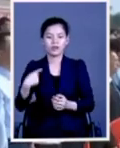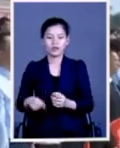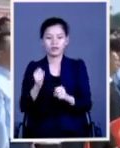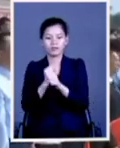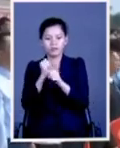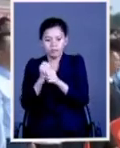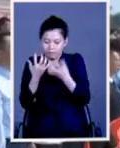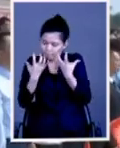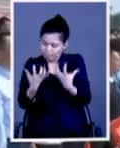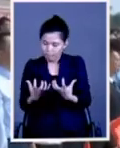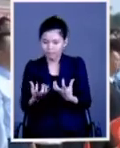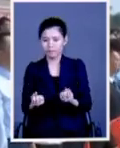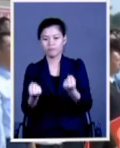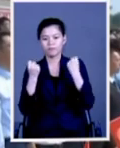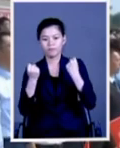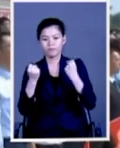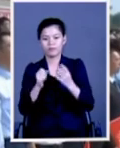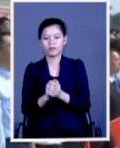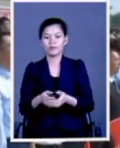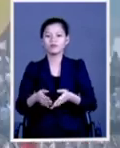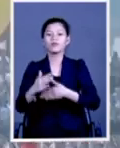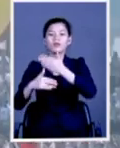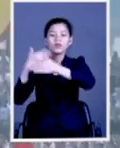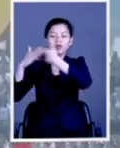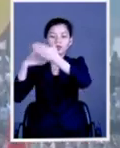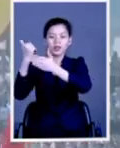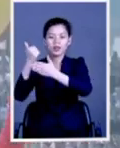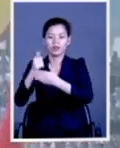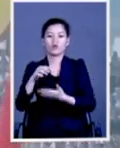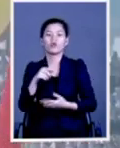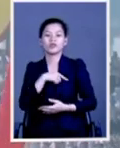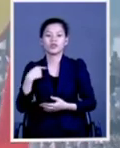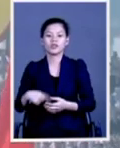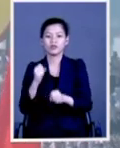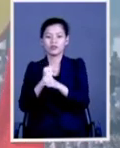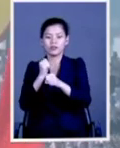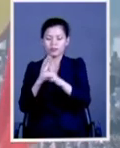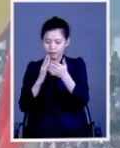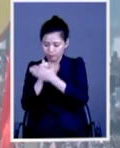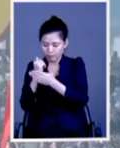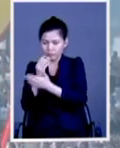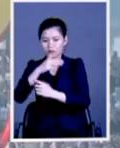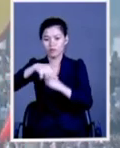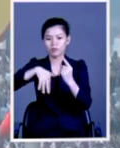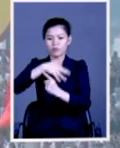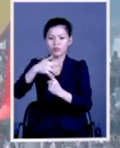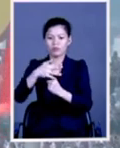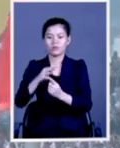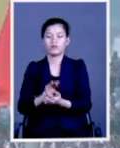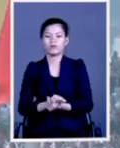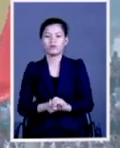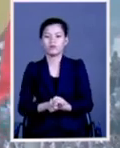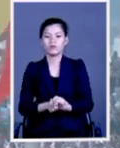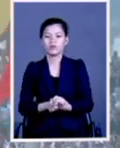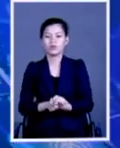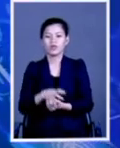น่นเข้มแข็งภารกิจสร้างสังคมนิยมอยู่ประเทศจีนได้มีผลสำเร็จอย่างหอบด้านแบบก้าวกระโดดเศรษฐกิ